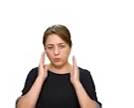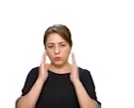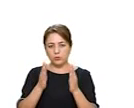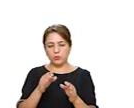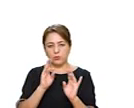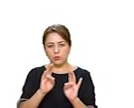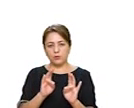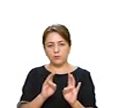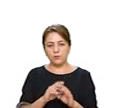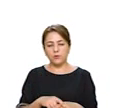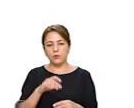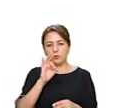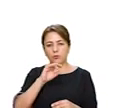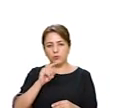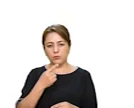qo'yamiz.